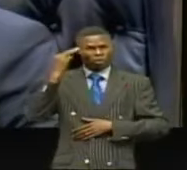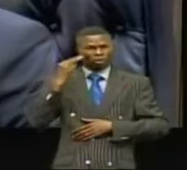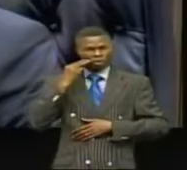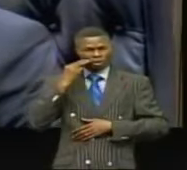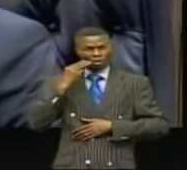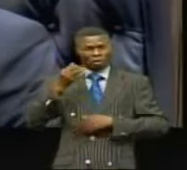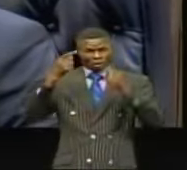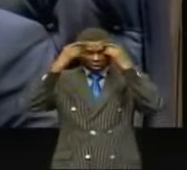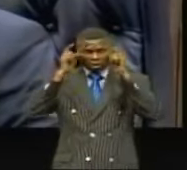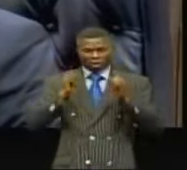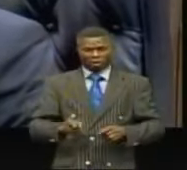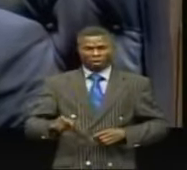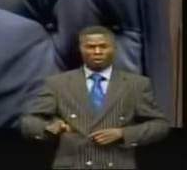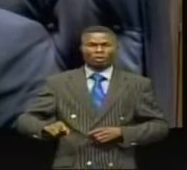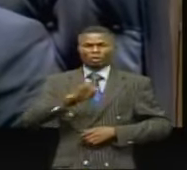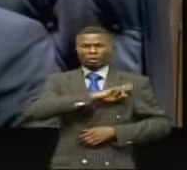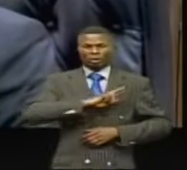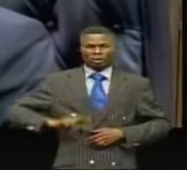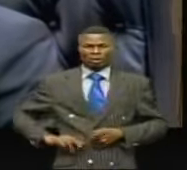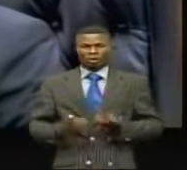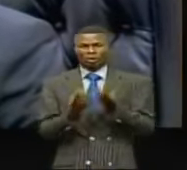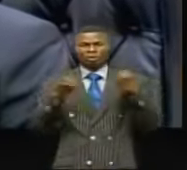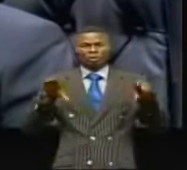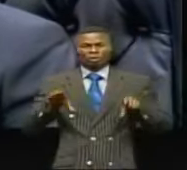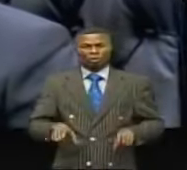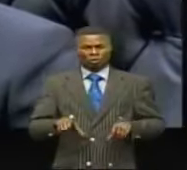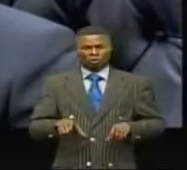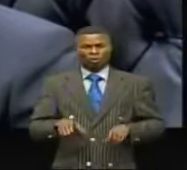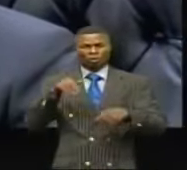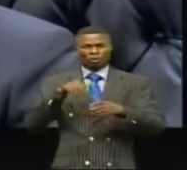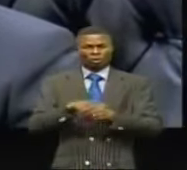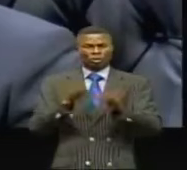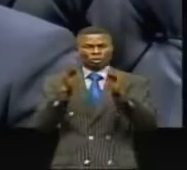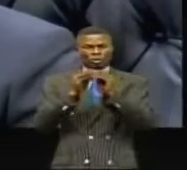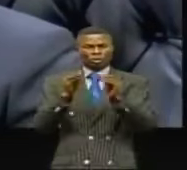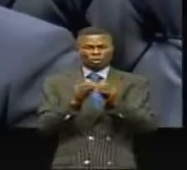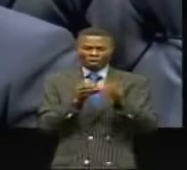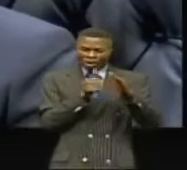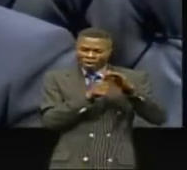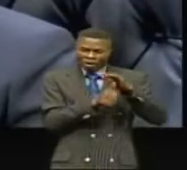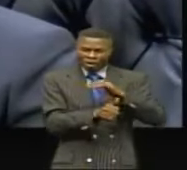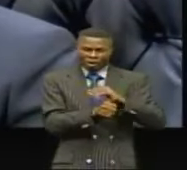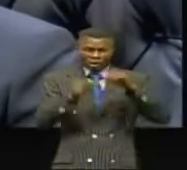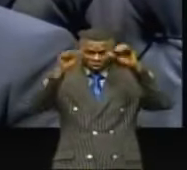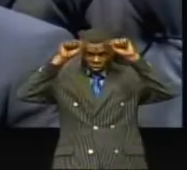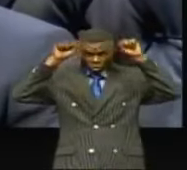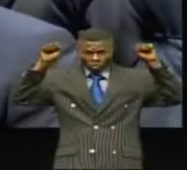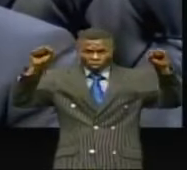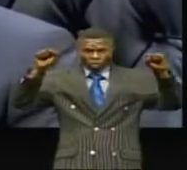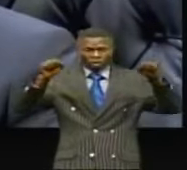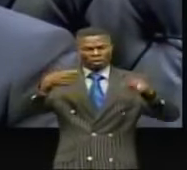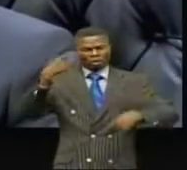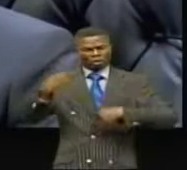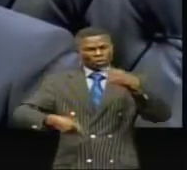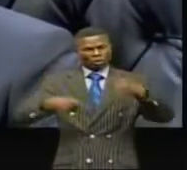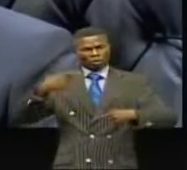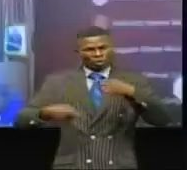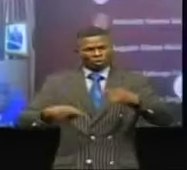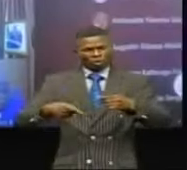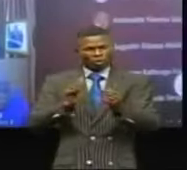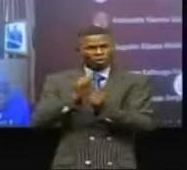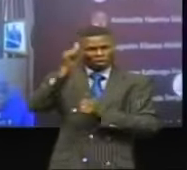position de la République démocratique du Congo au cours de la réunion à huis clos des chefs d'État où on a discuté de l'avenir